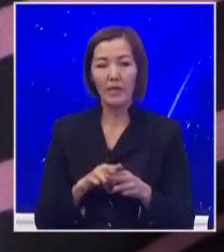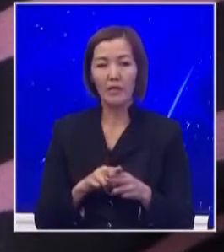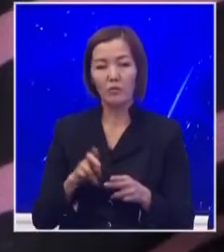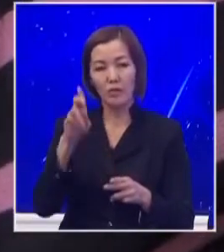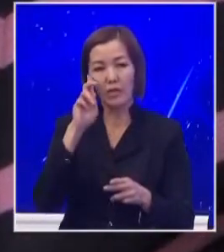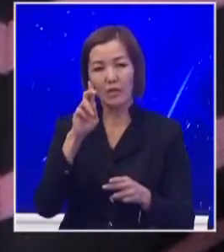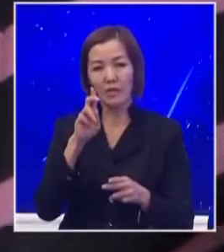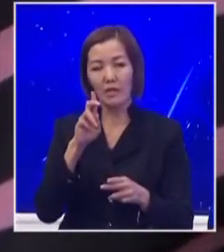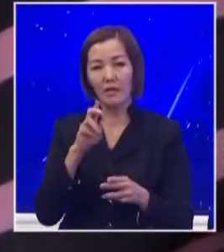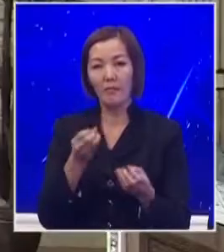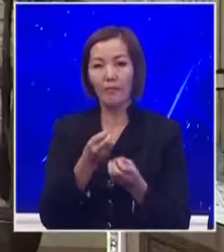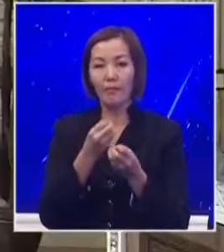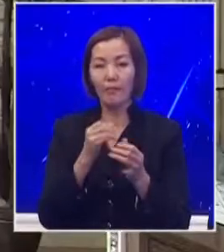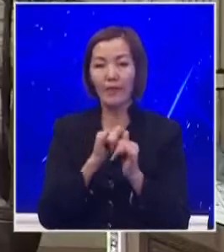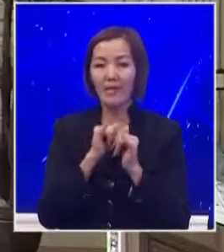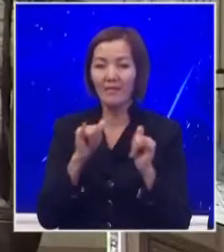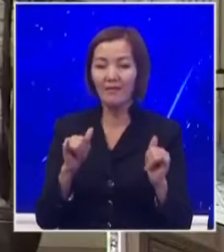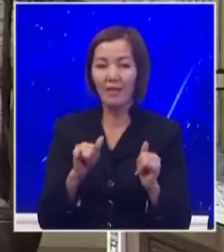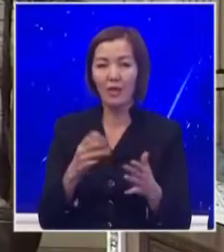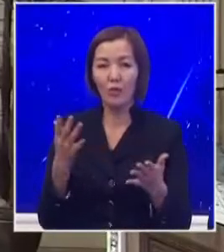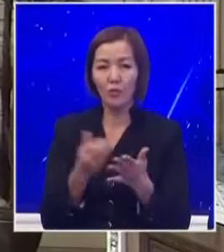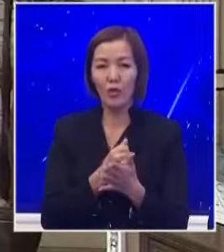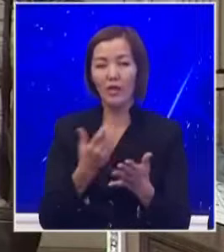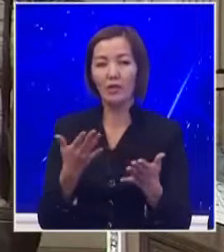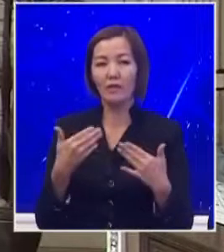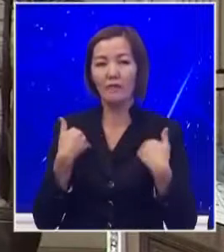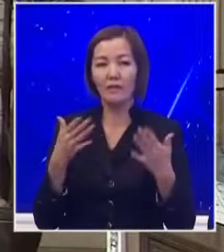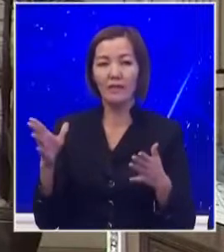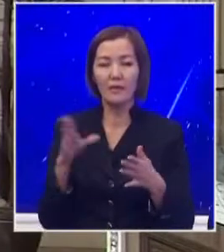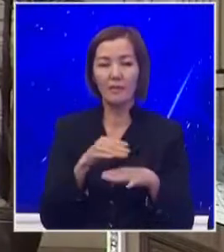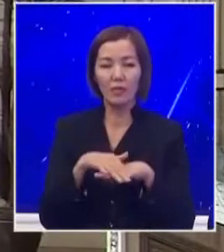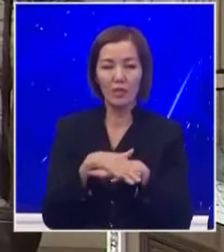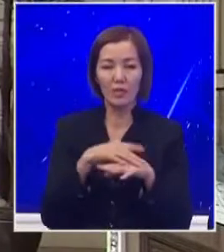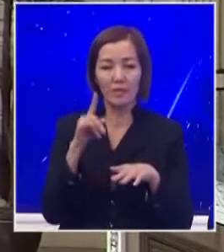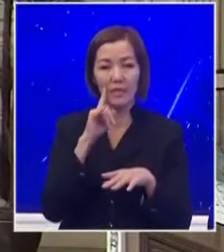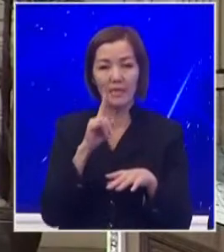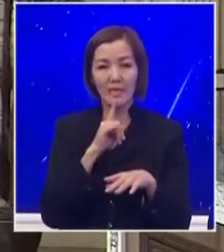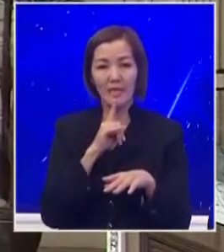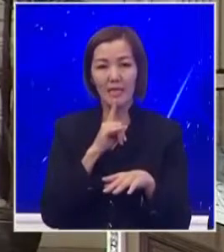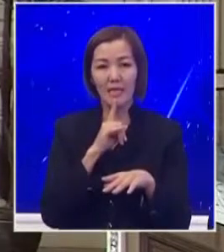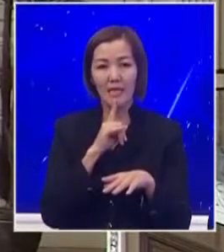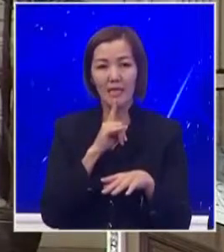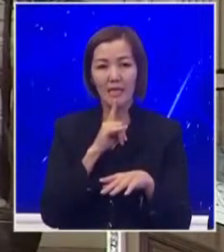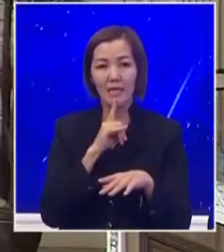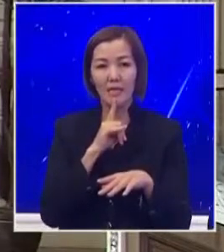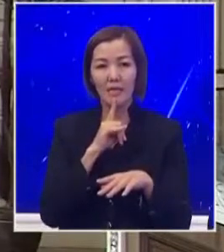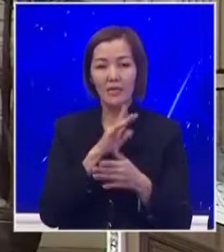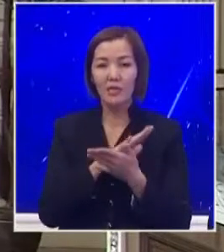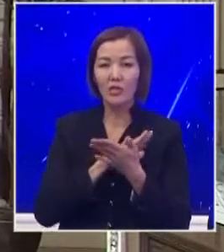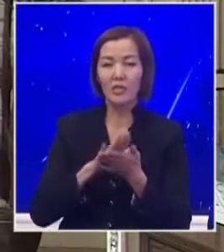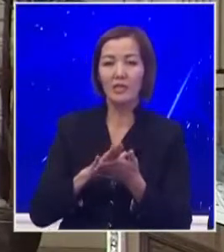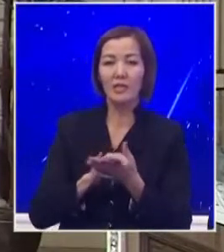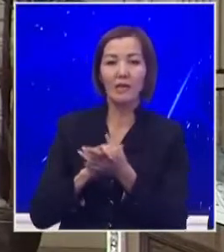страна, процветай, удачи, успеха всем жителям Казахстана, чтобы над нами всегда было